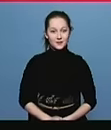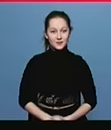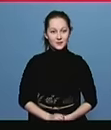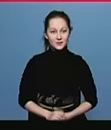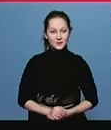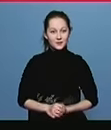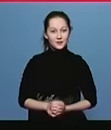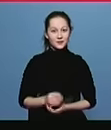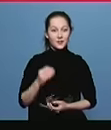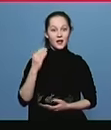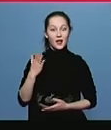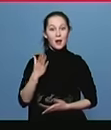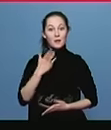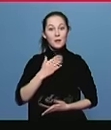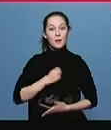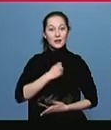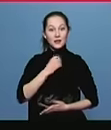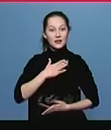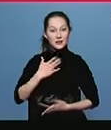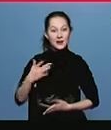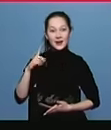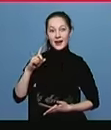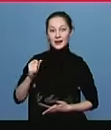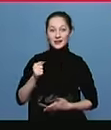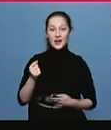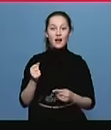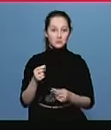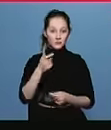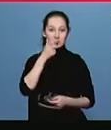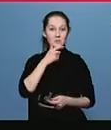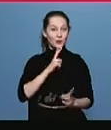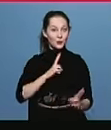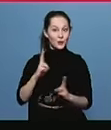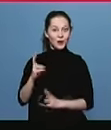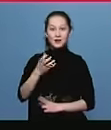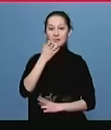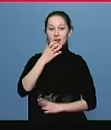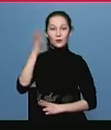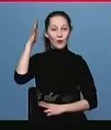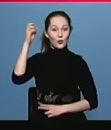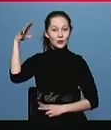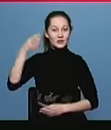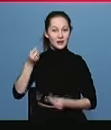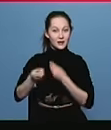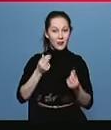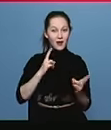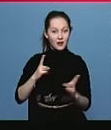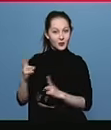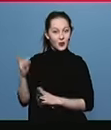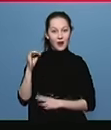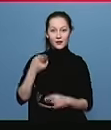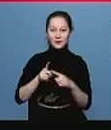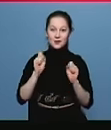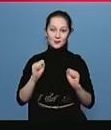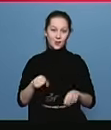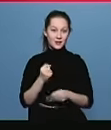сбытовики поблагодарили ежевчан за пунктуальность. Большинство горожан за тепло, воду, свет платят исправно. Тем более, что сделать это можно,